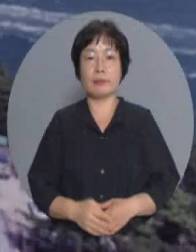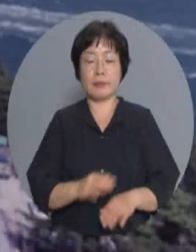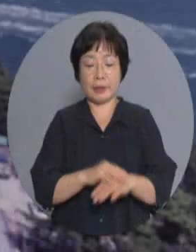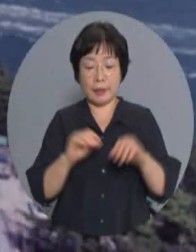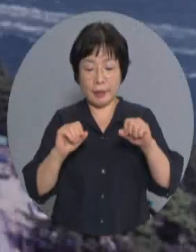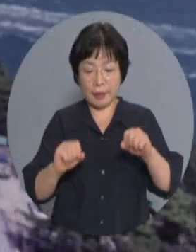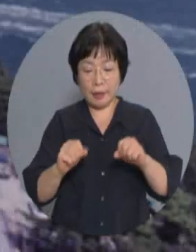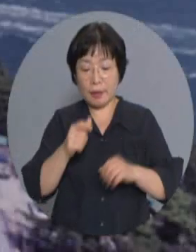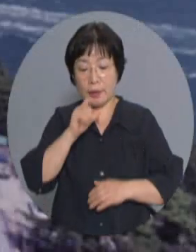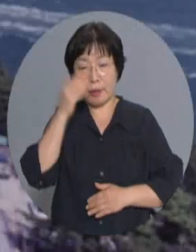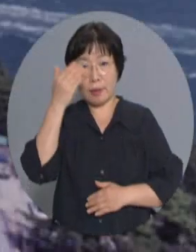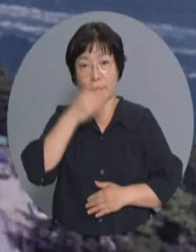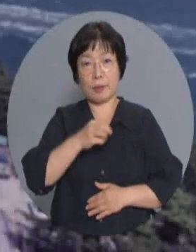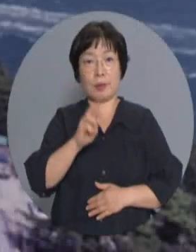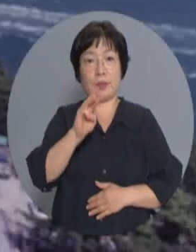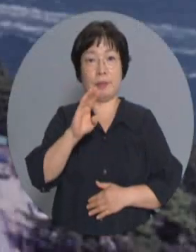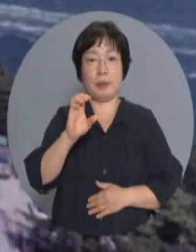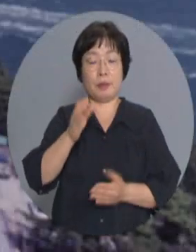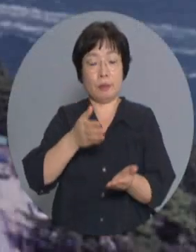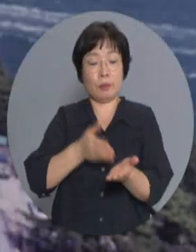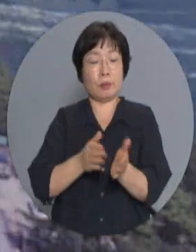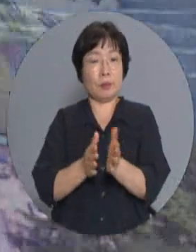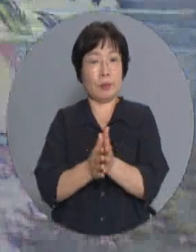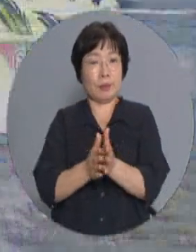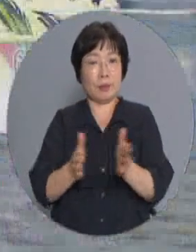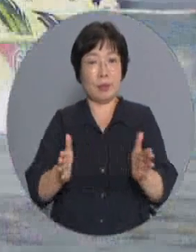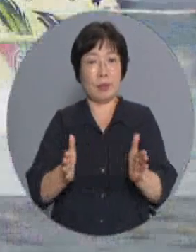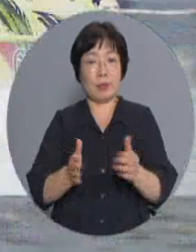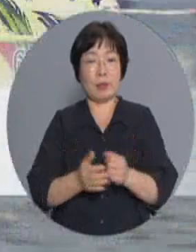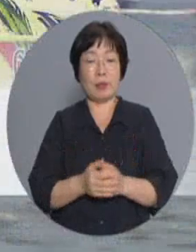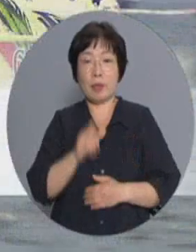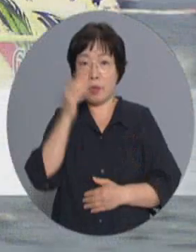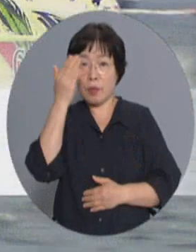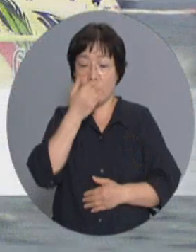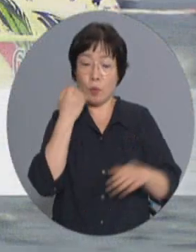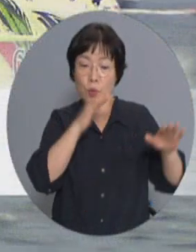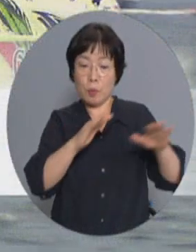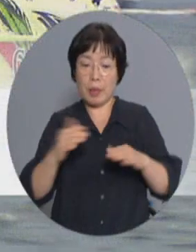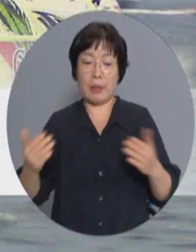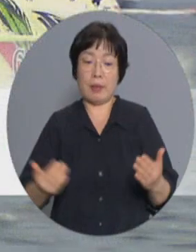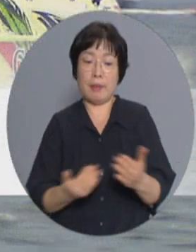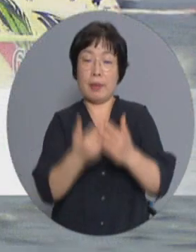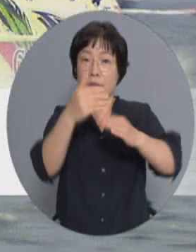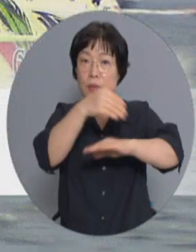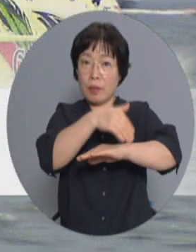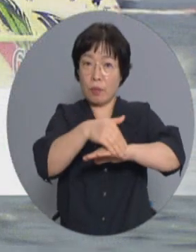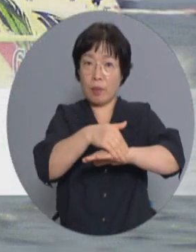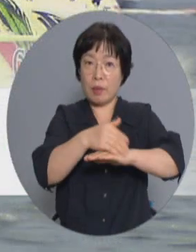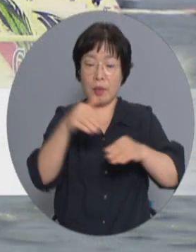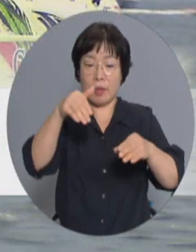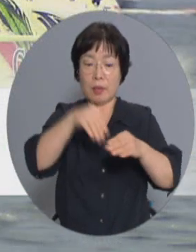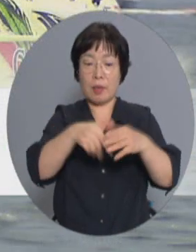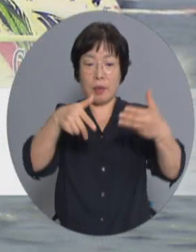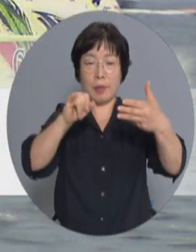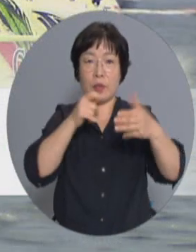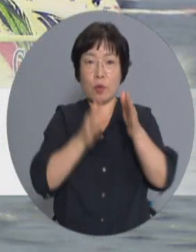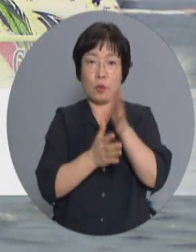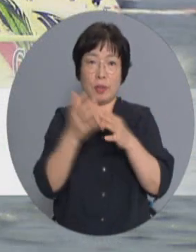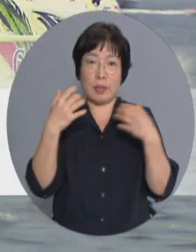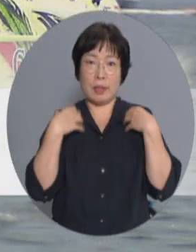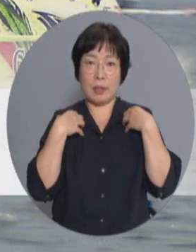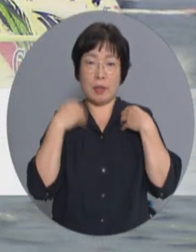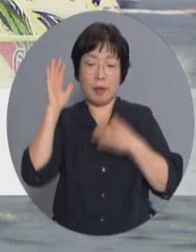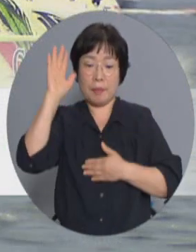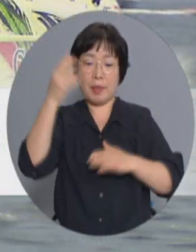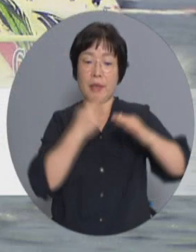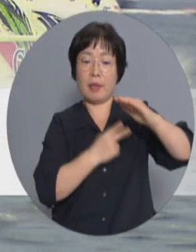여러분 안녕하십니까? 여수 MBC 뉴스데스크입니다. 여수만 르네상스 구상은 민선 8기 여수시가 지향하는